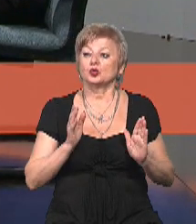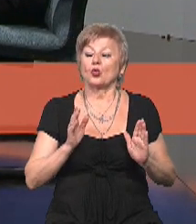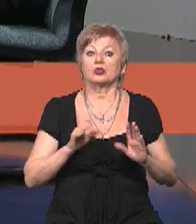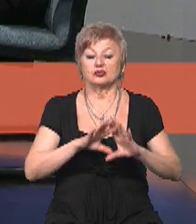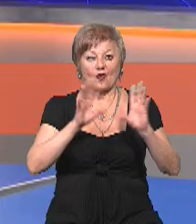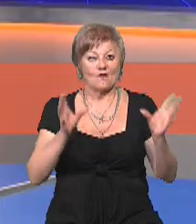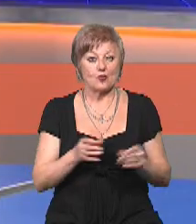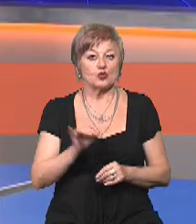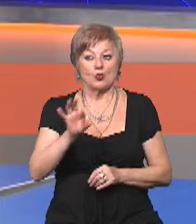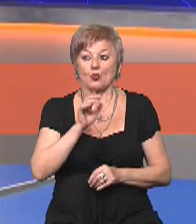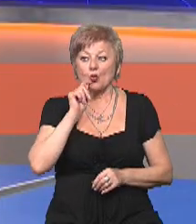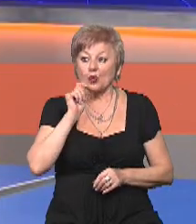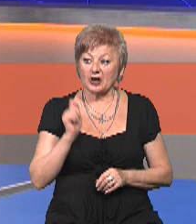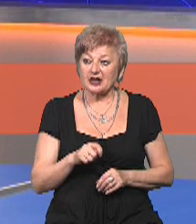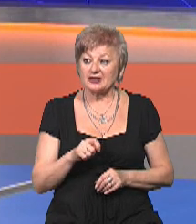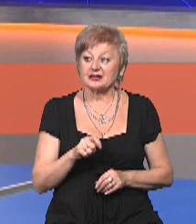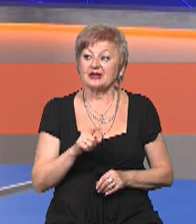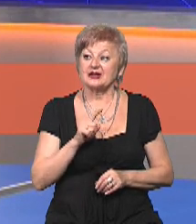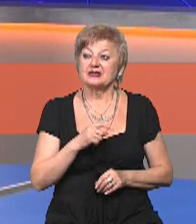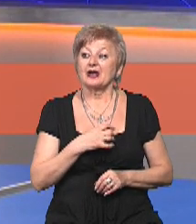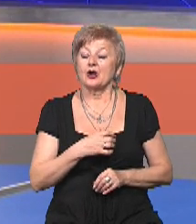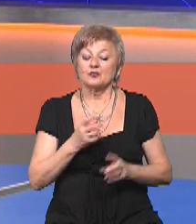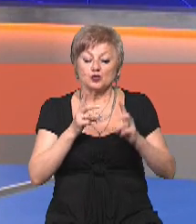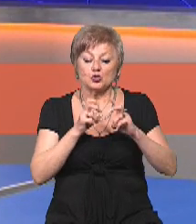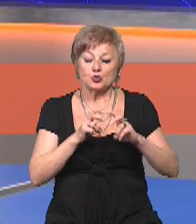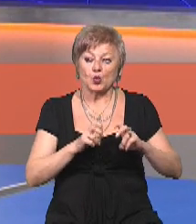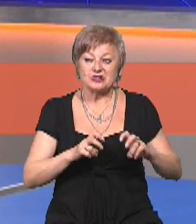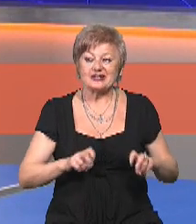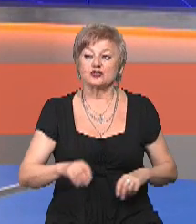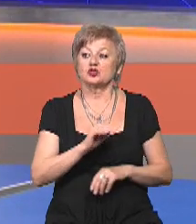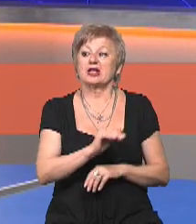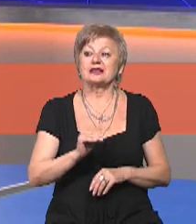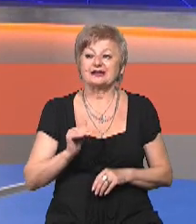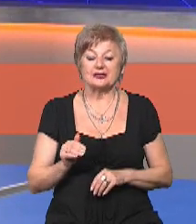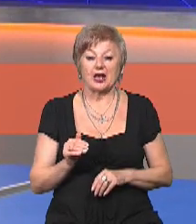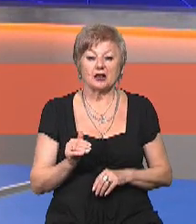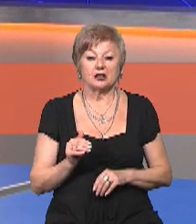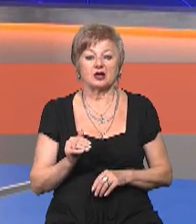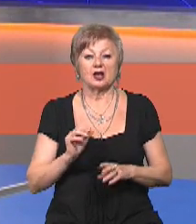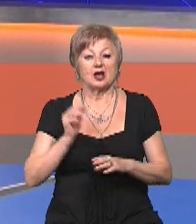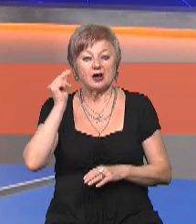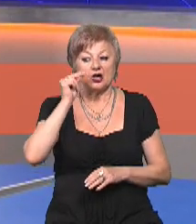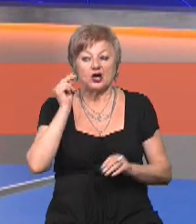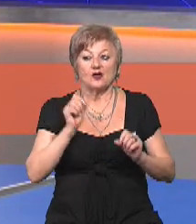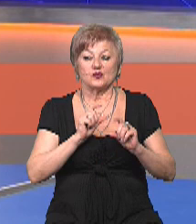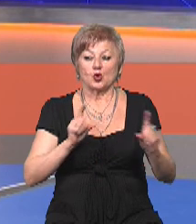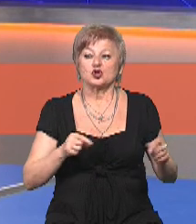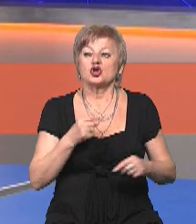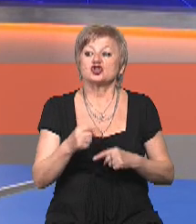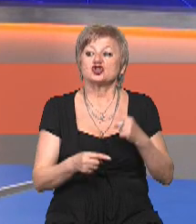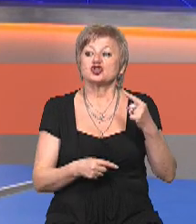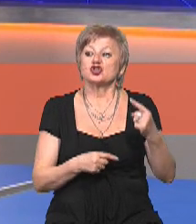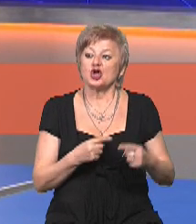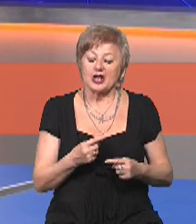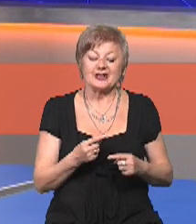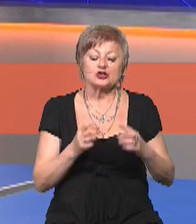галузь. А в курс «Я досліджую світ» – там пріоритет дослідження дітей. Навчальна діяльність йде через